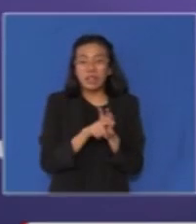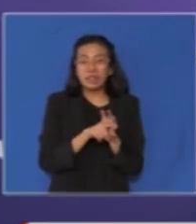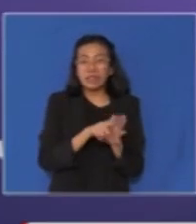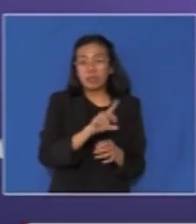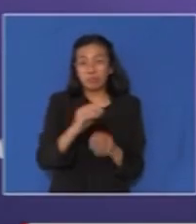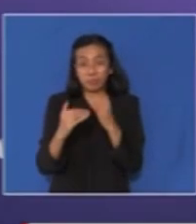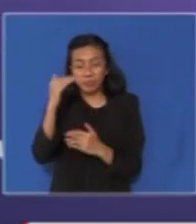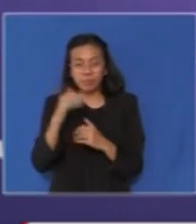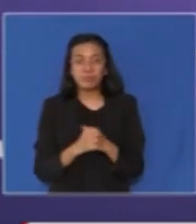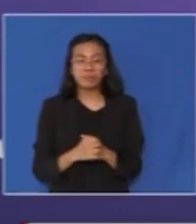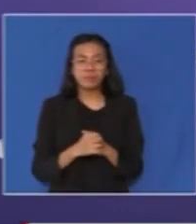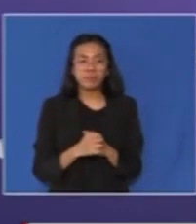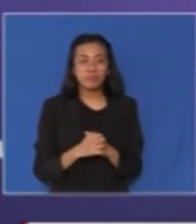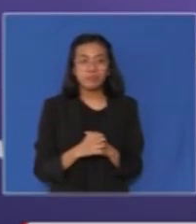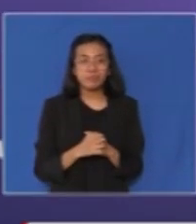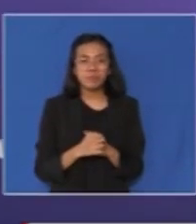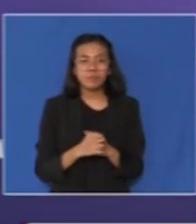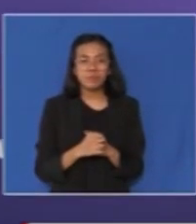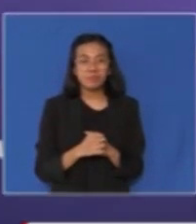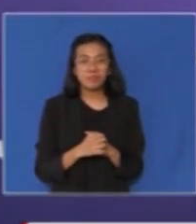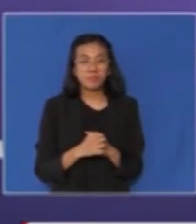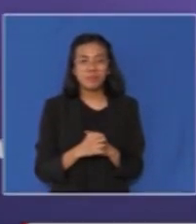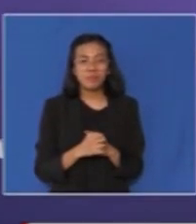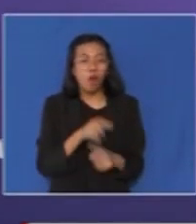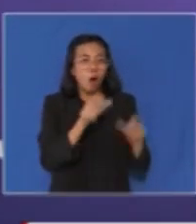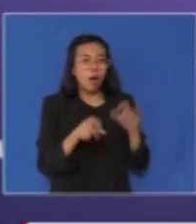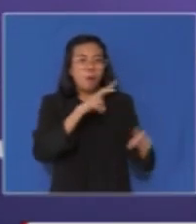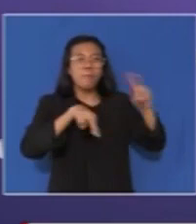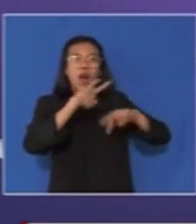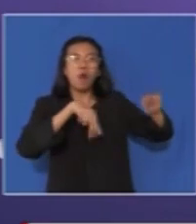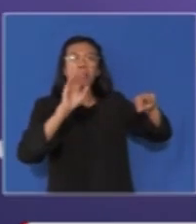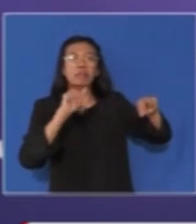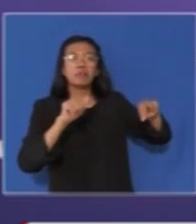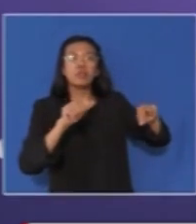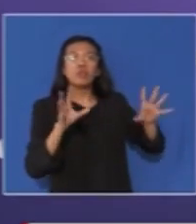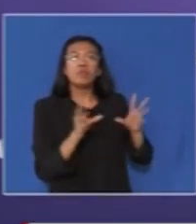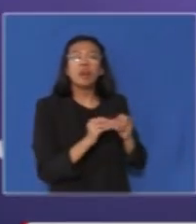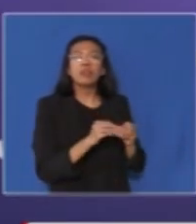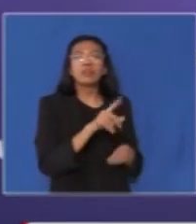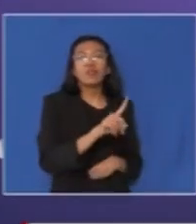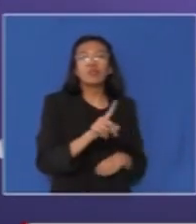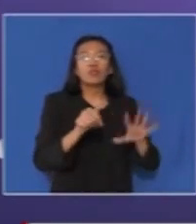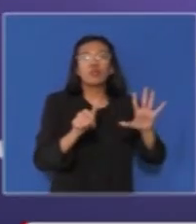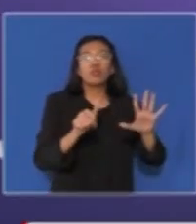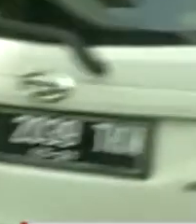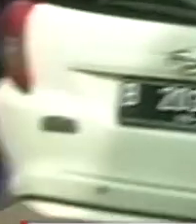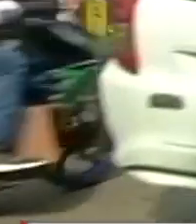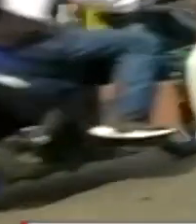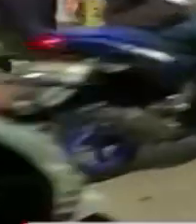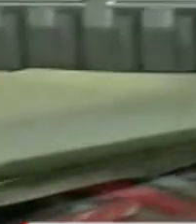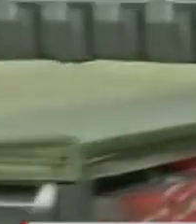33.174. Dari pemantauan yang kita lakukan, orang dalam pemantauan sudah lebih dari 176.000.